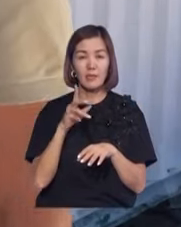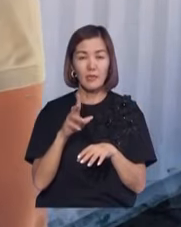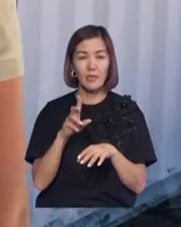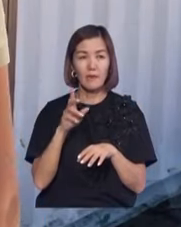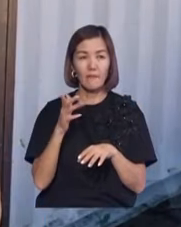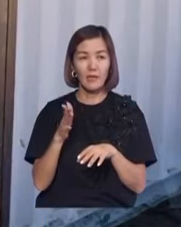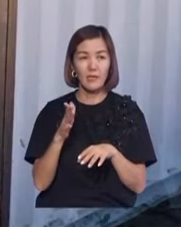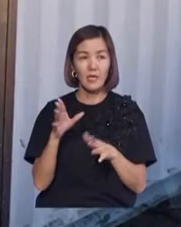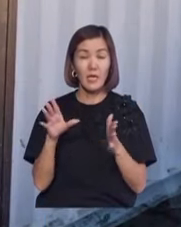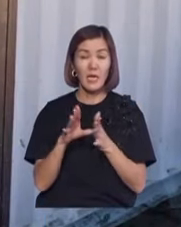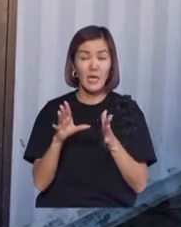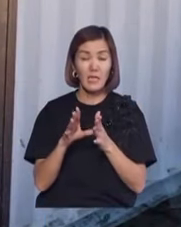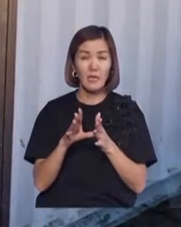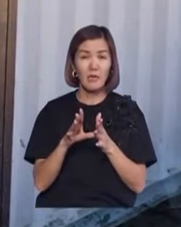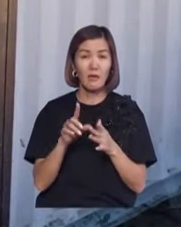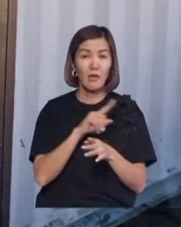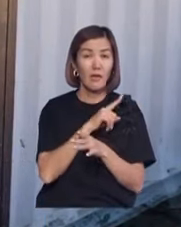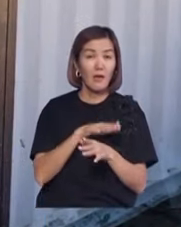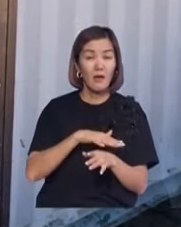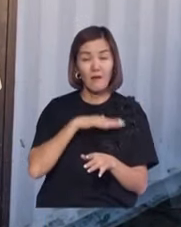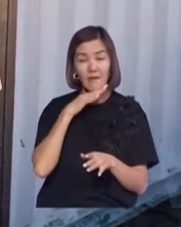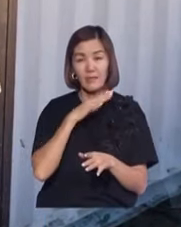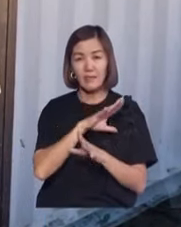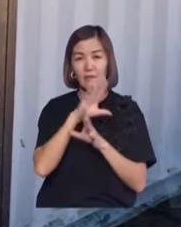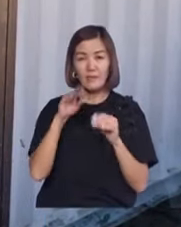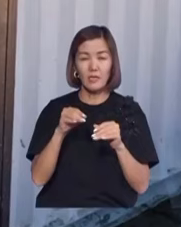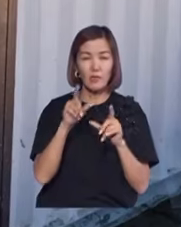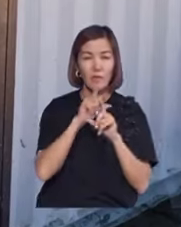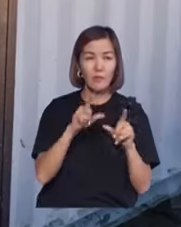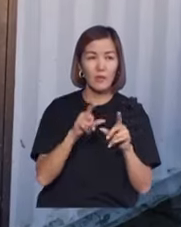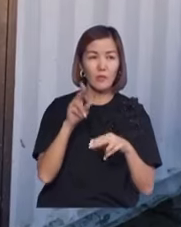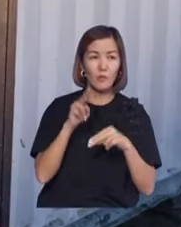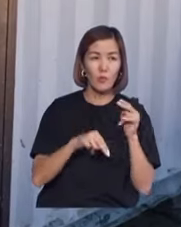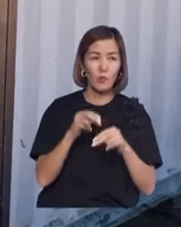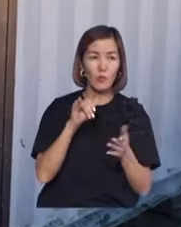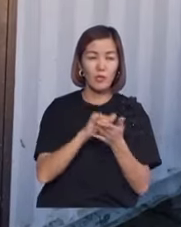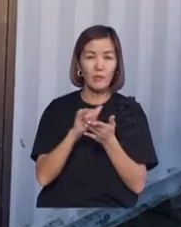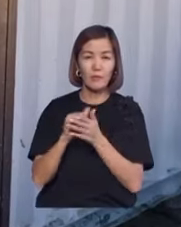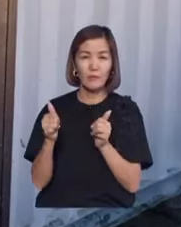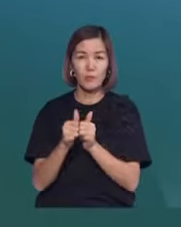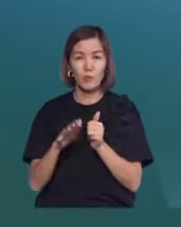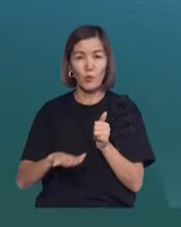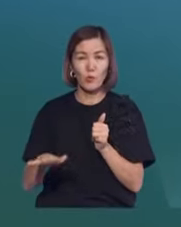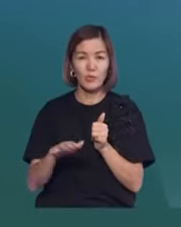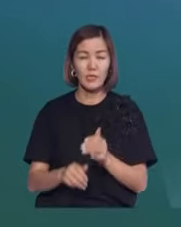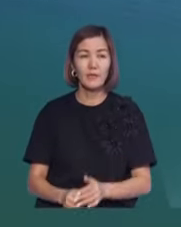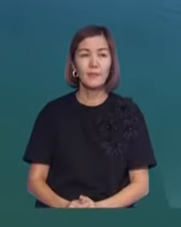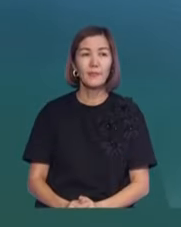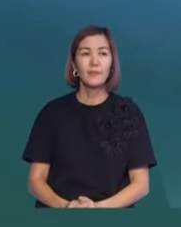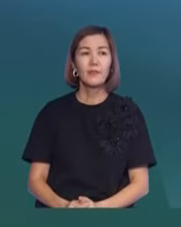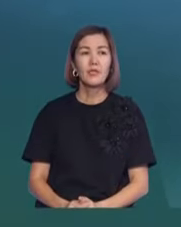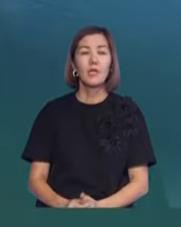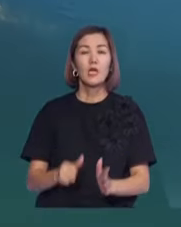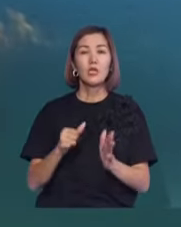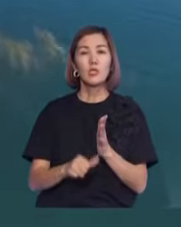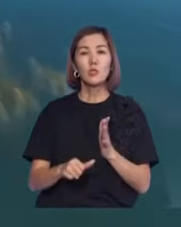есть электроэнергии будет достаточно для любых объектов, которые могут располагаться на прибрежной зоне. Из 600 гектаров